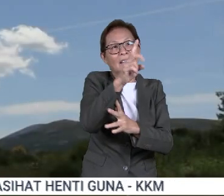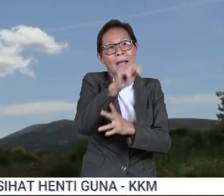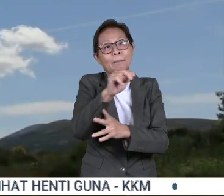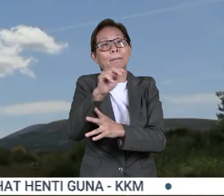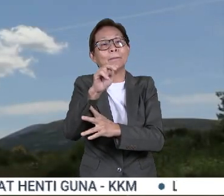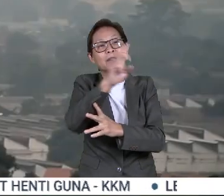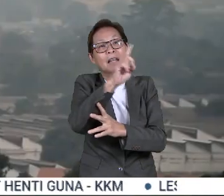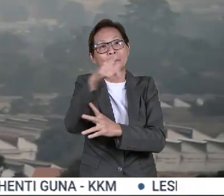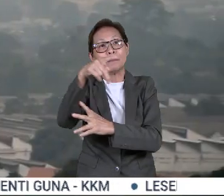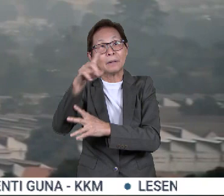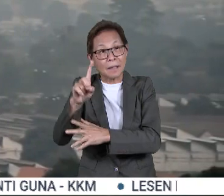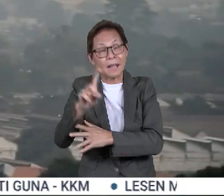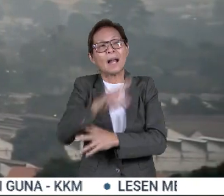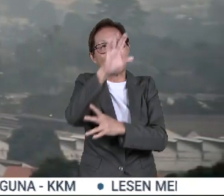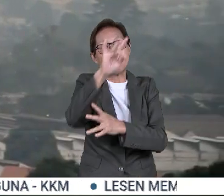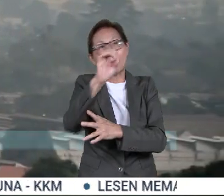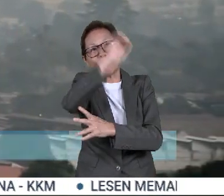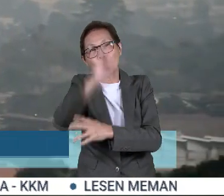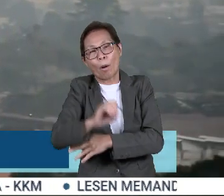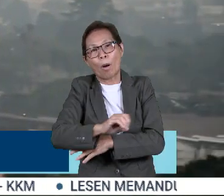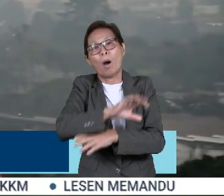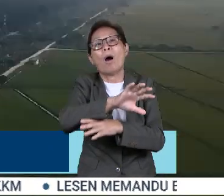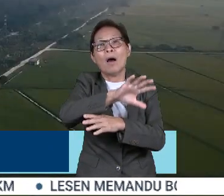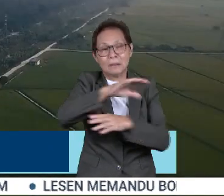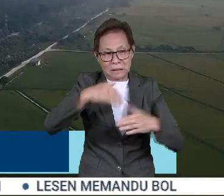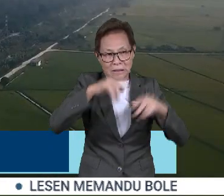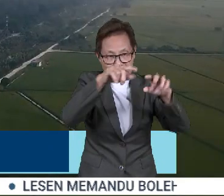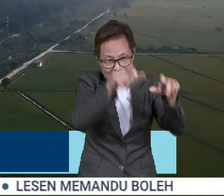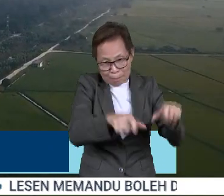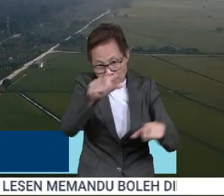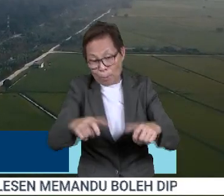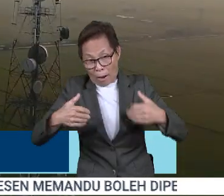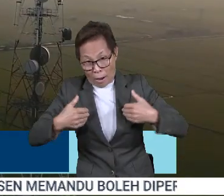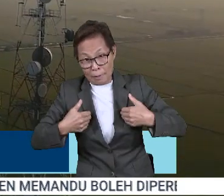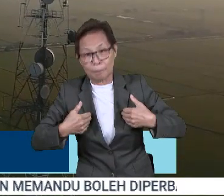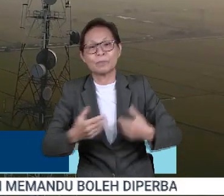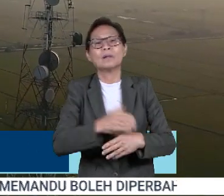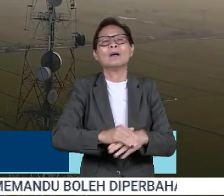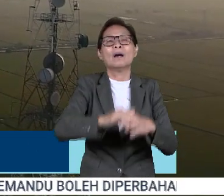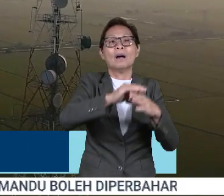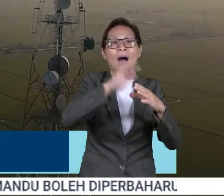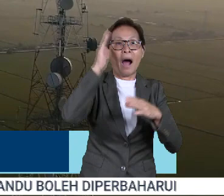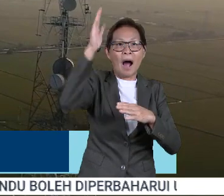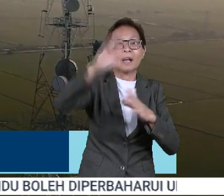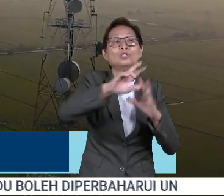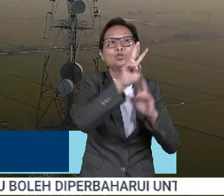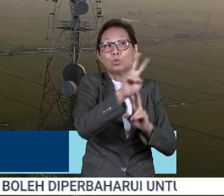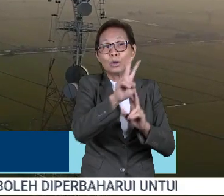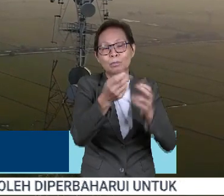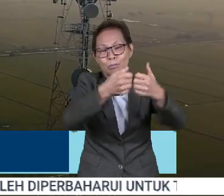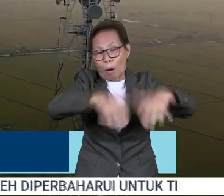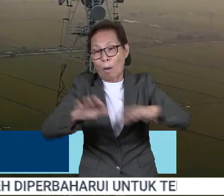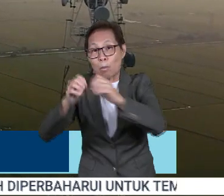berhot telah mencapai 80 peratus liputan di kawasan berpenduduk peralihan kepada model Dwi rangkaian itu bakal dilaksanakan